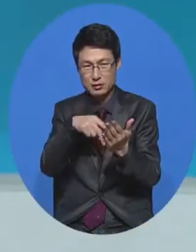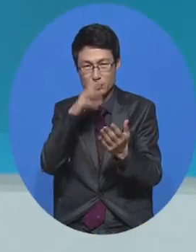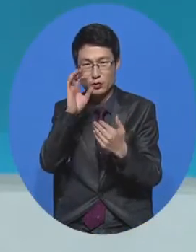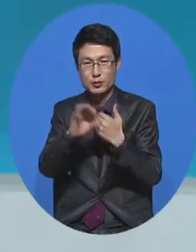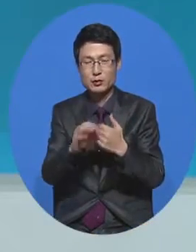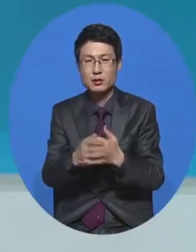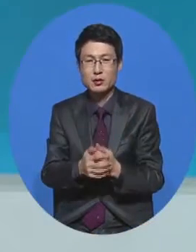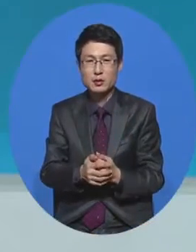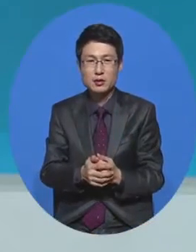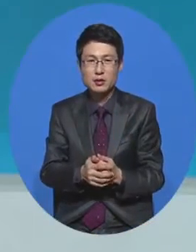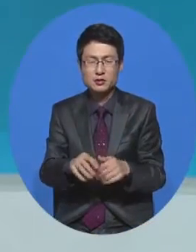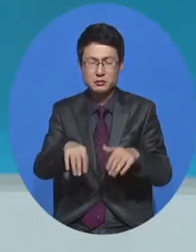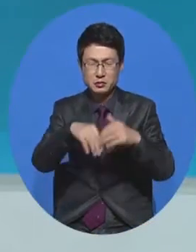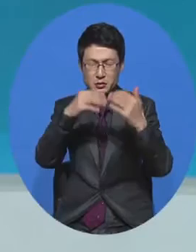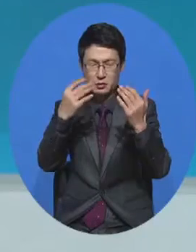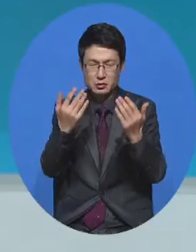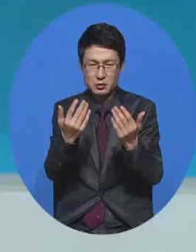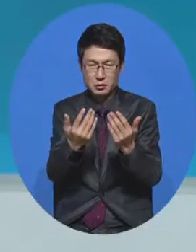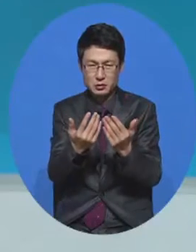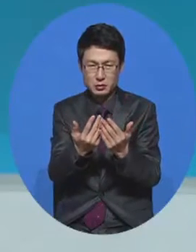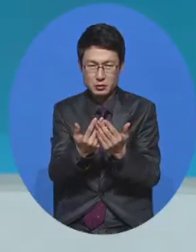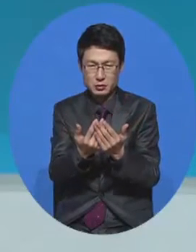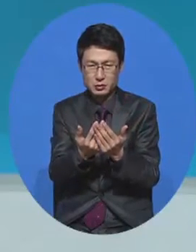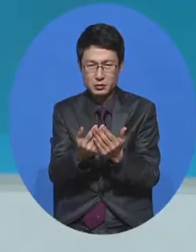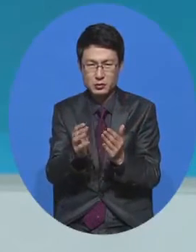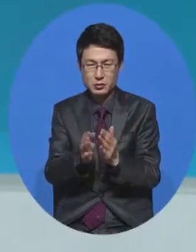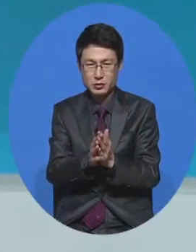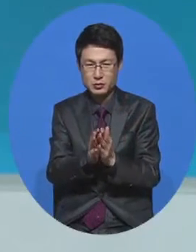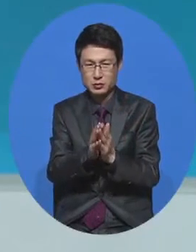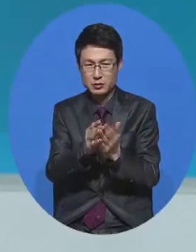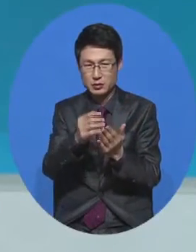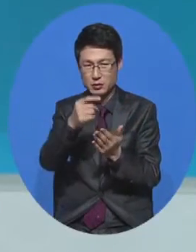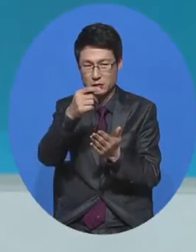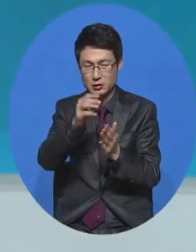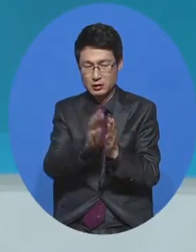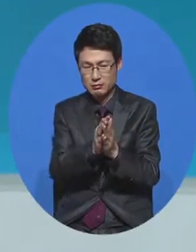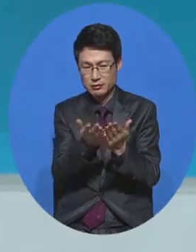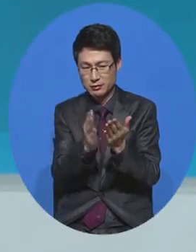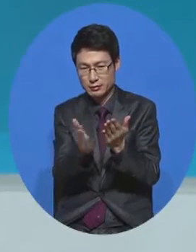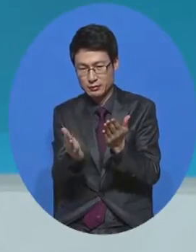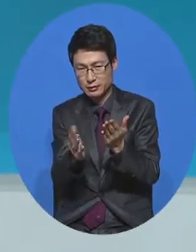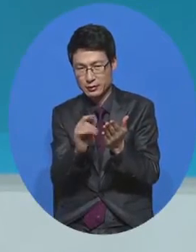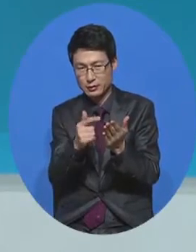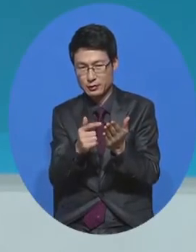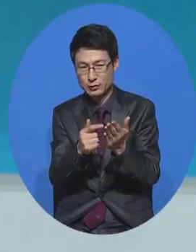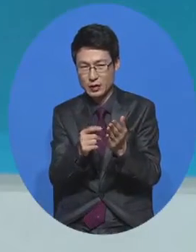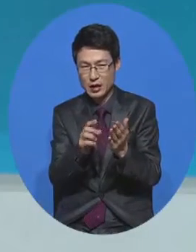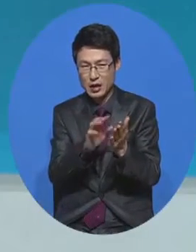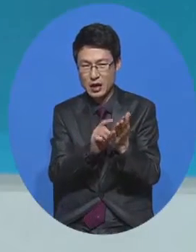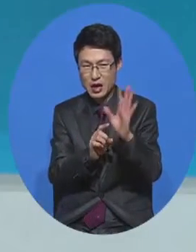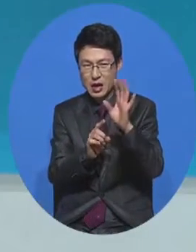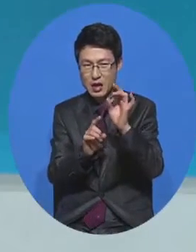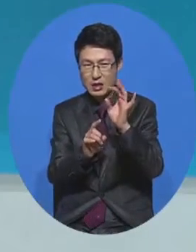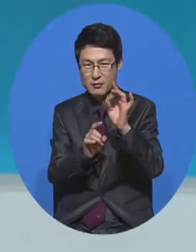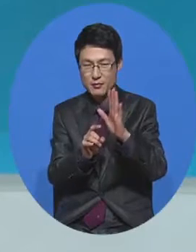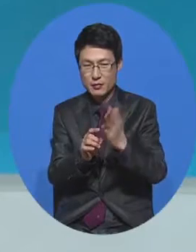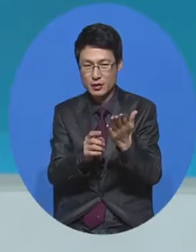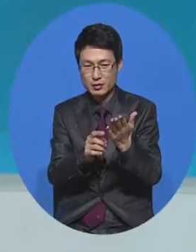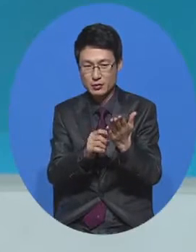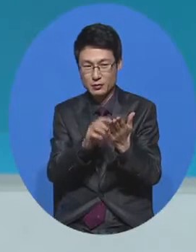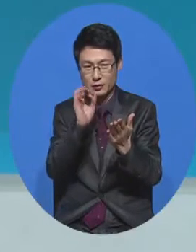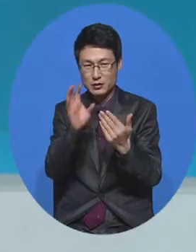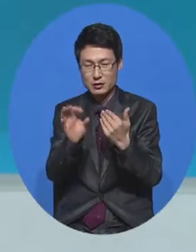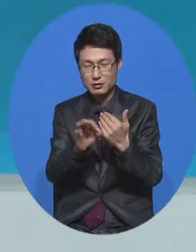그 천체 면을 화령 가진 앞 안쪽 면을 하루 하면서 네 이것도 5주 를 했으니까 전체 면을 하려